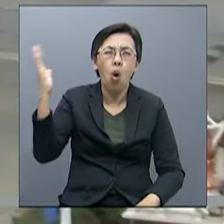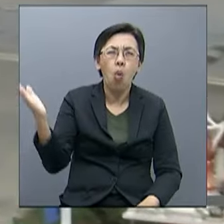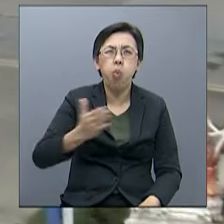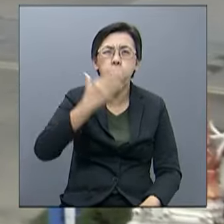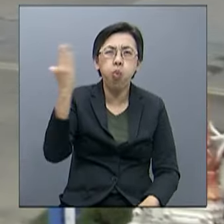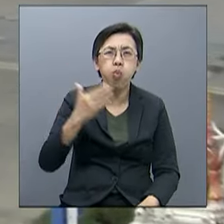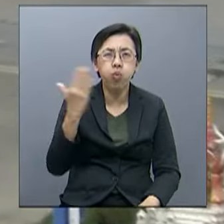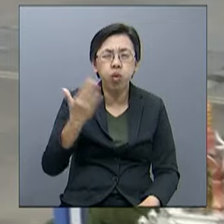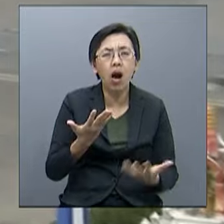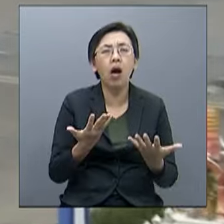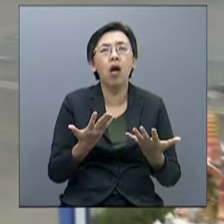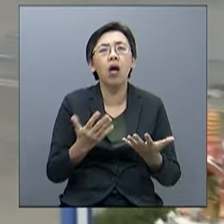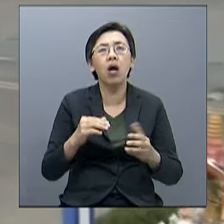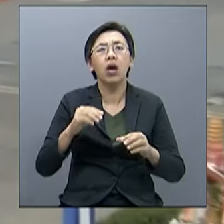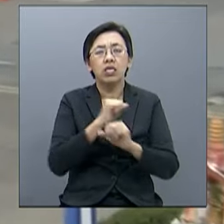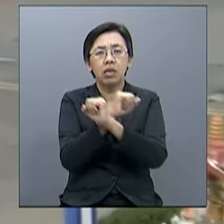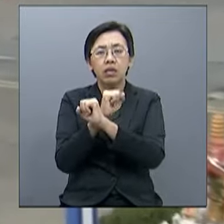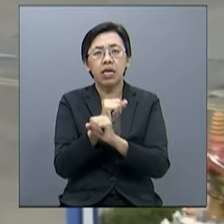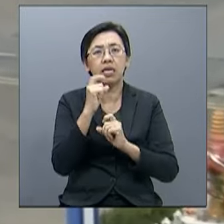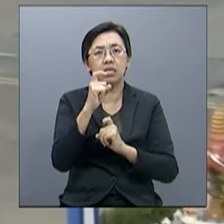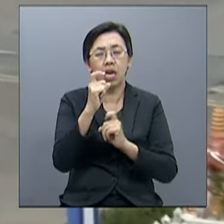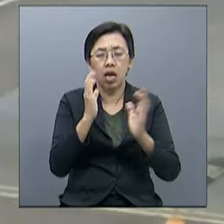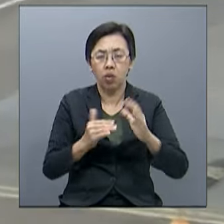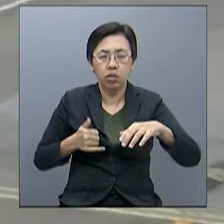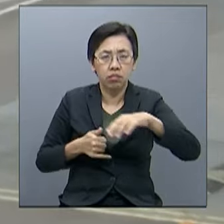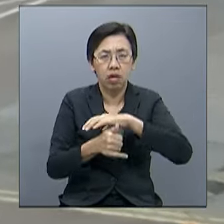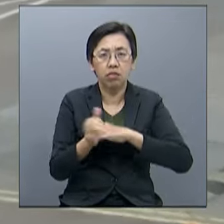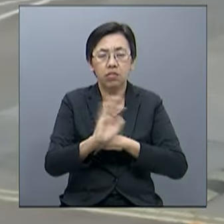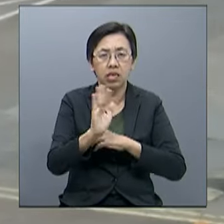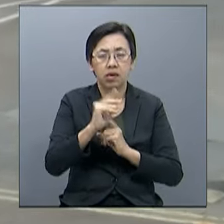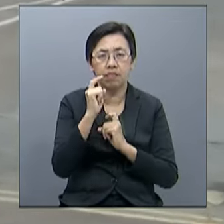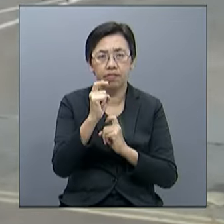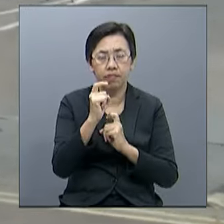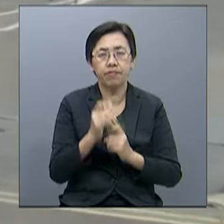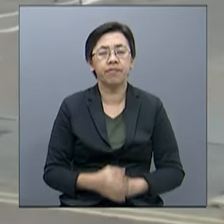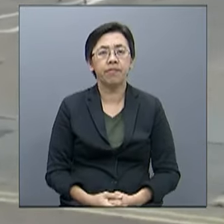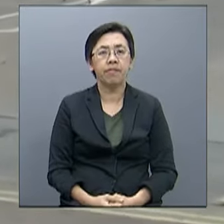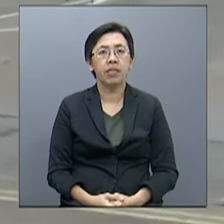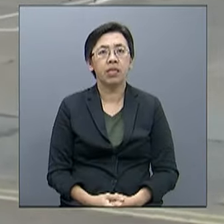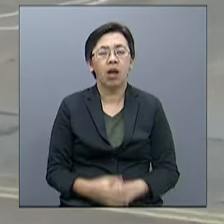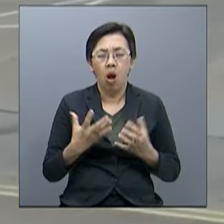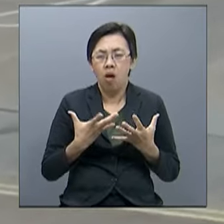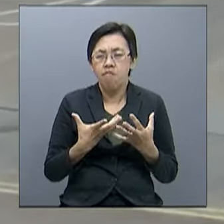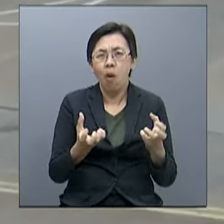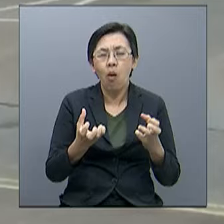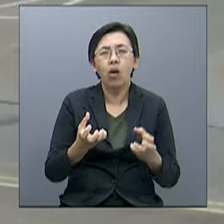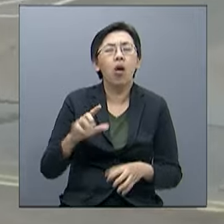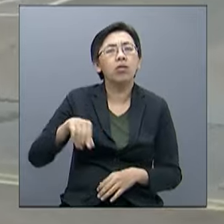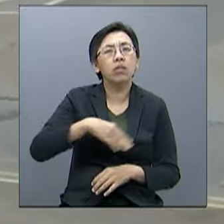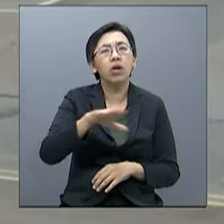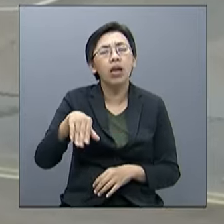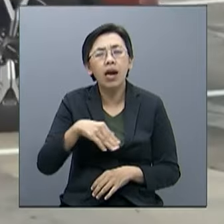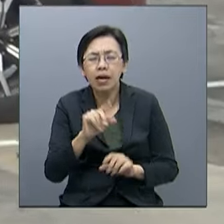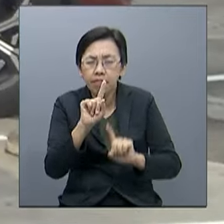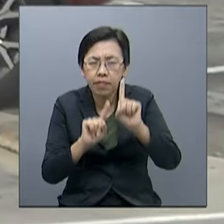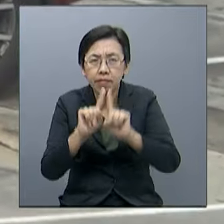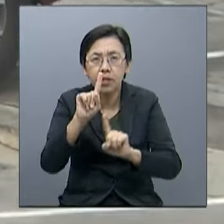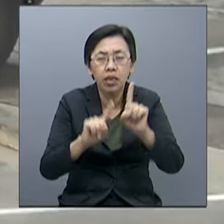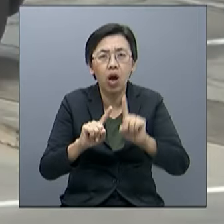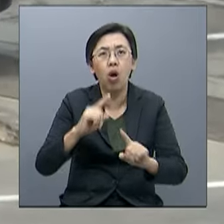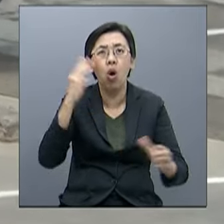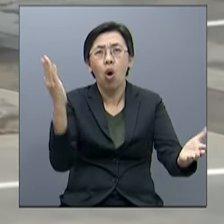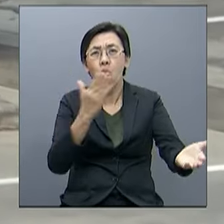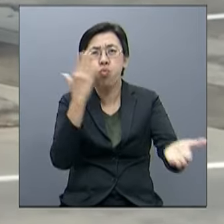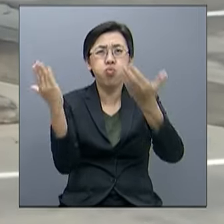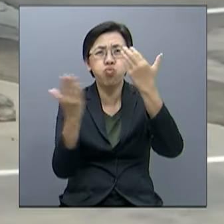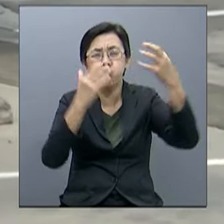กั้นพื้นที่เป็นเขตอันตรายห้ามเข้าความเสียหายที่เกิดขึ้นเป็นบริเวณกว้างก็มีการประเมินนะคะว่าพายุพัดถล่มครั้